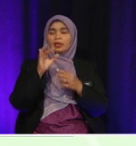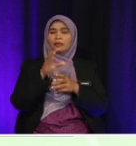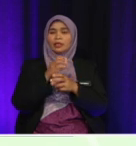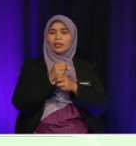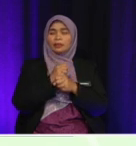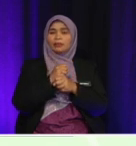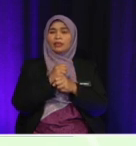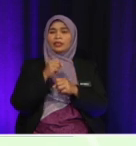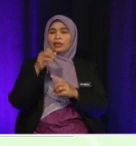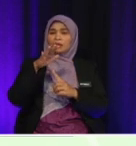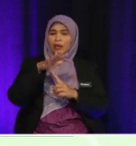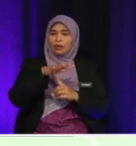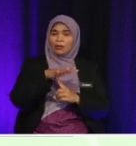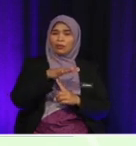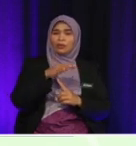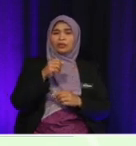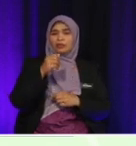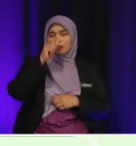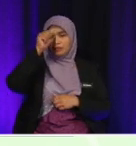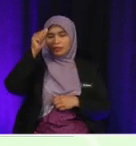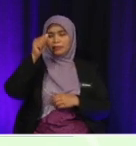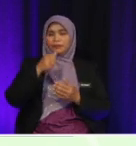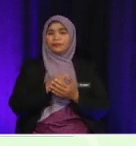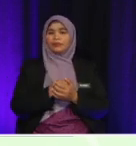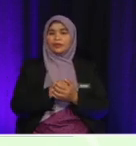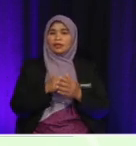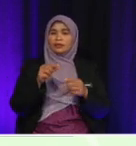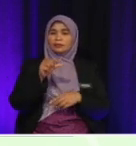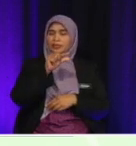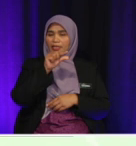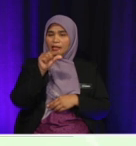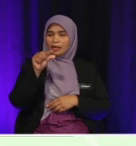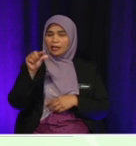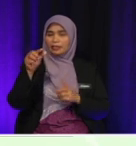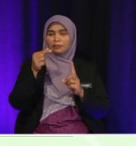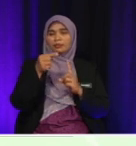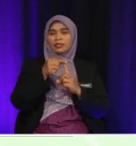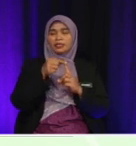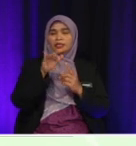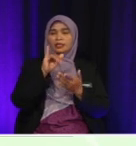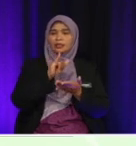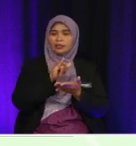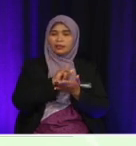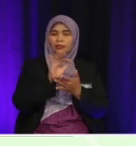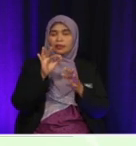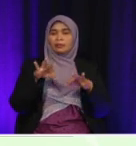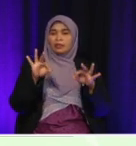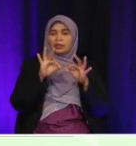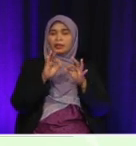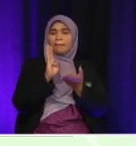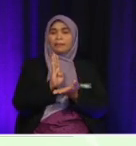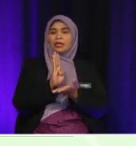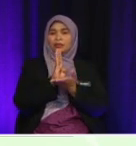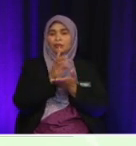naungan Allah garis bawahkan ya gariskan ini perkataan yang penting membantu anda